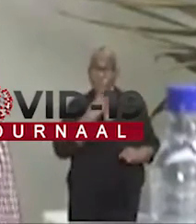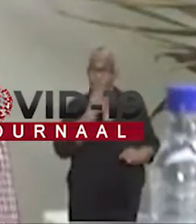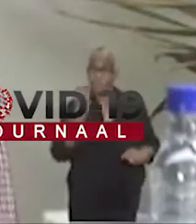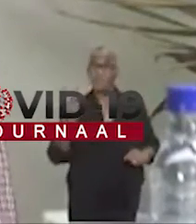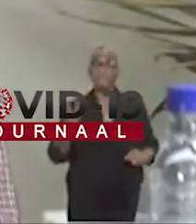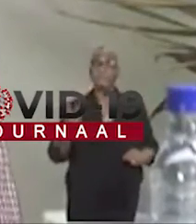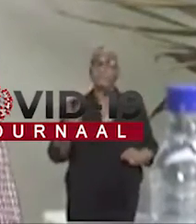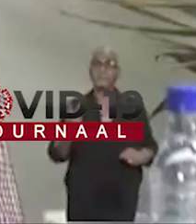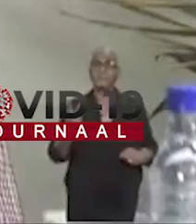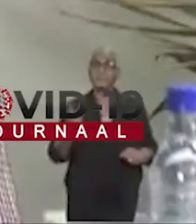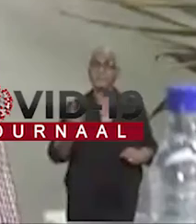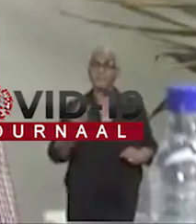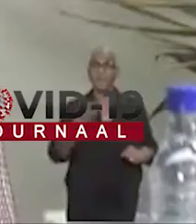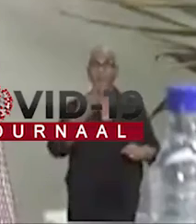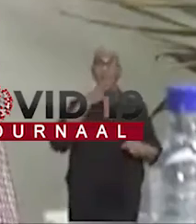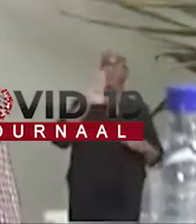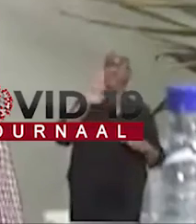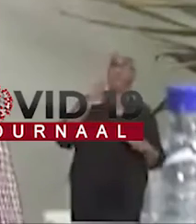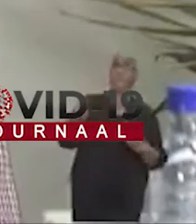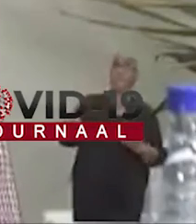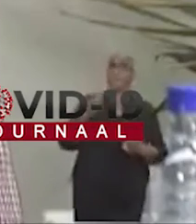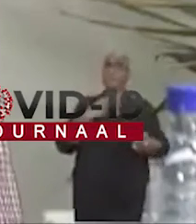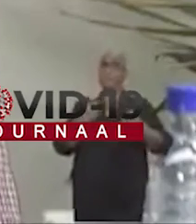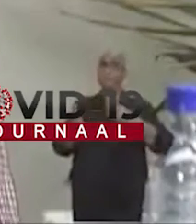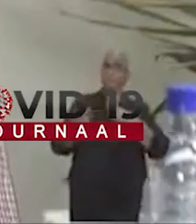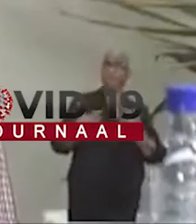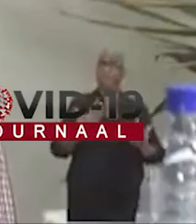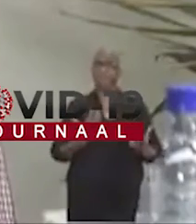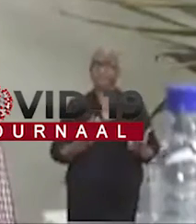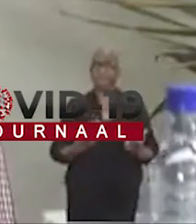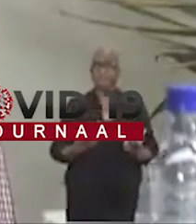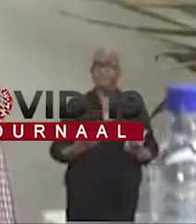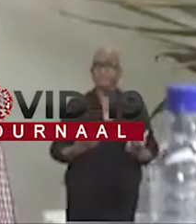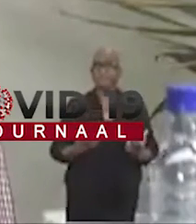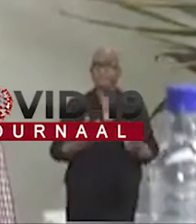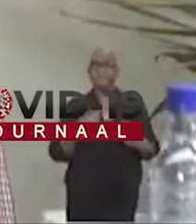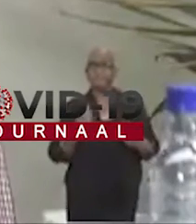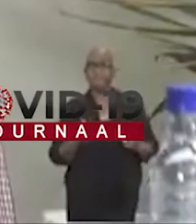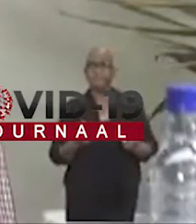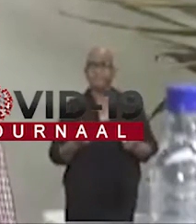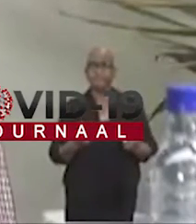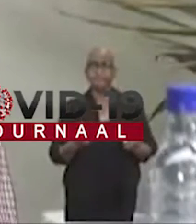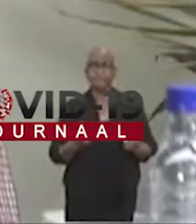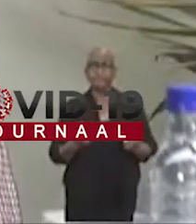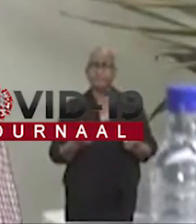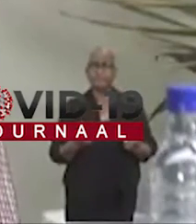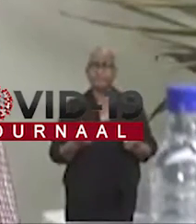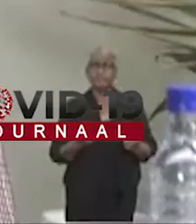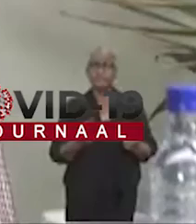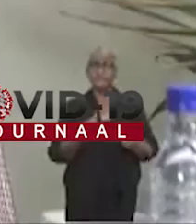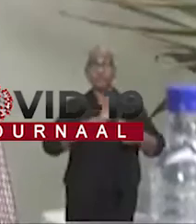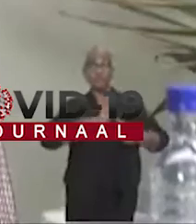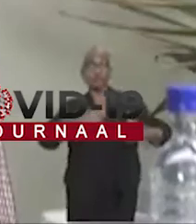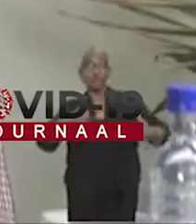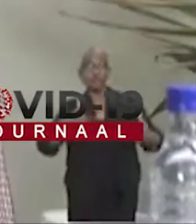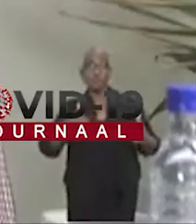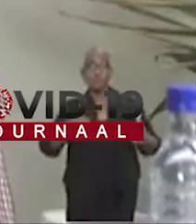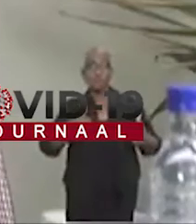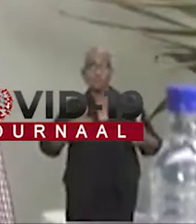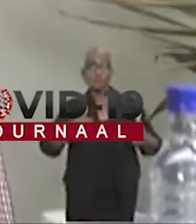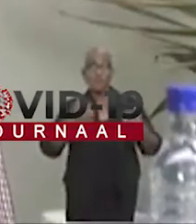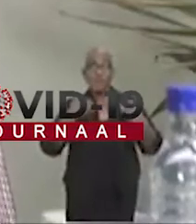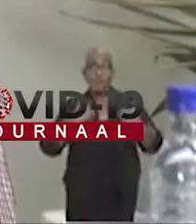dat uit de feedback die wij hebben gehad van hun, dat heeft aangeslagen. Mensen hebben